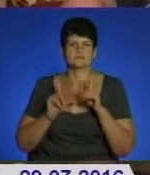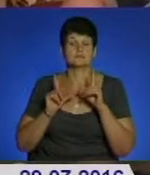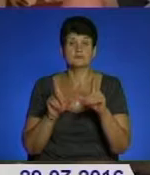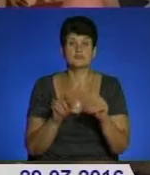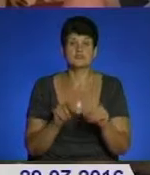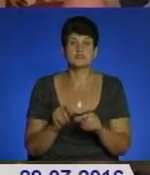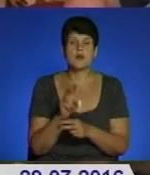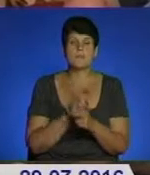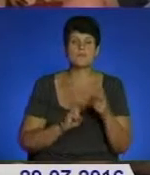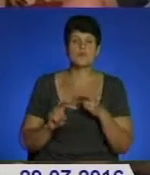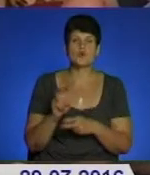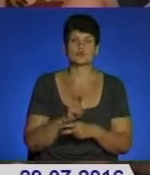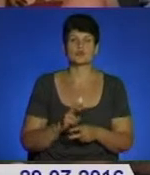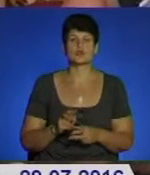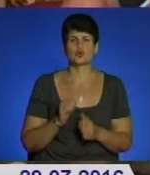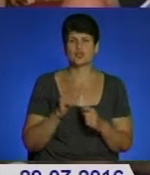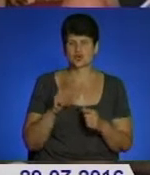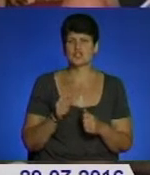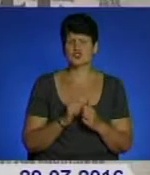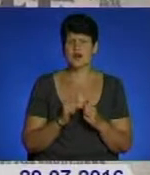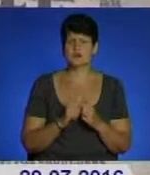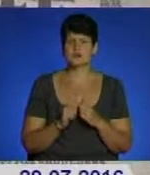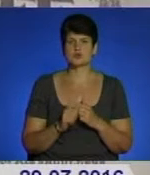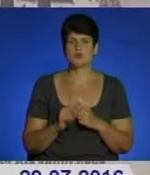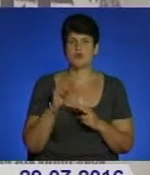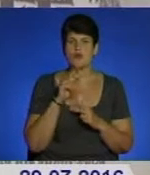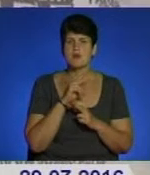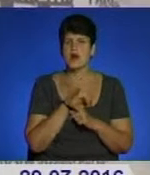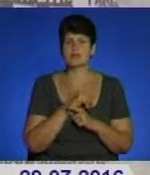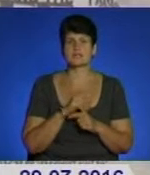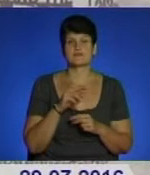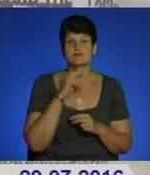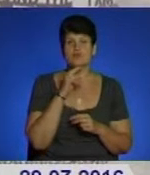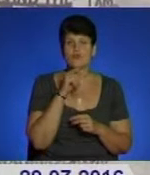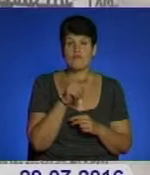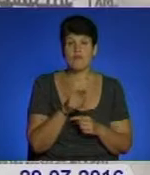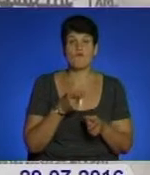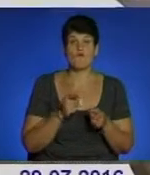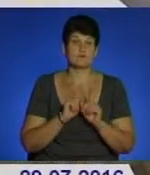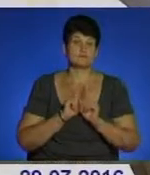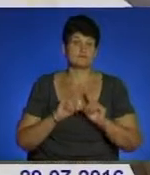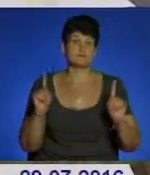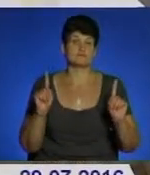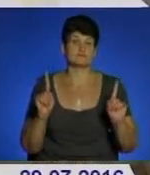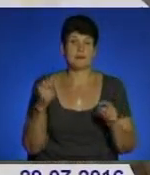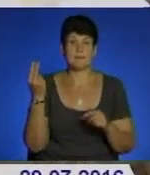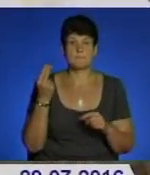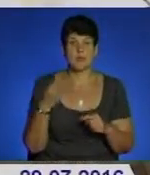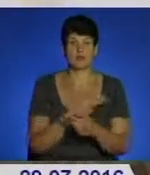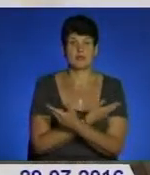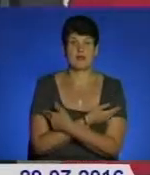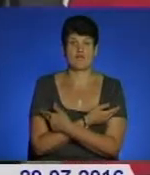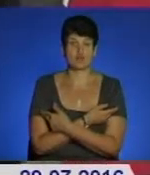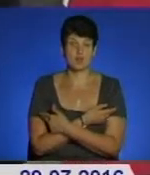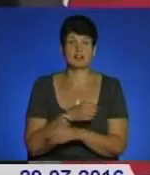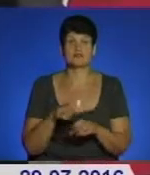у чужих сценаріях життя люди часто помиляються. І звернути увагу на ці нюанси в оригінальний спосіб через малюнки на футболках